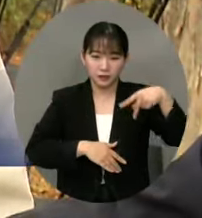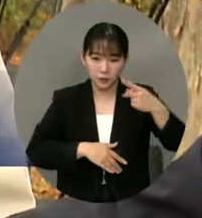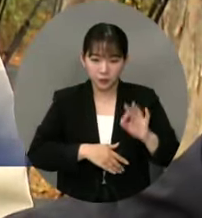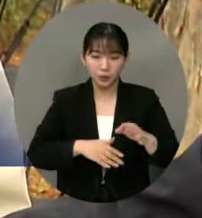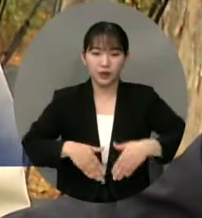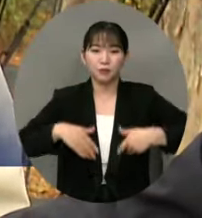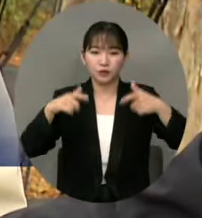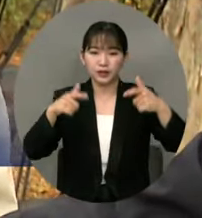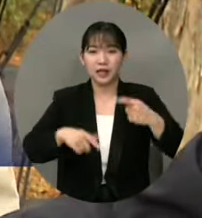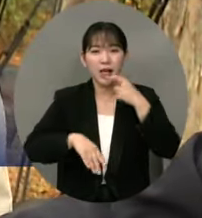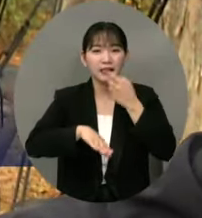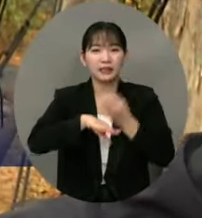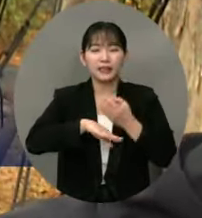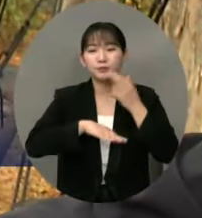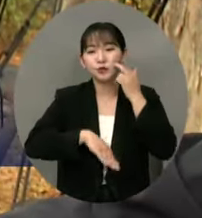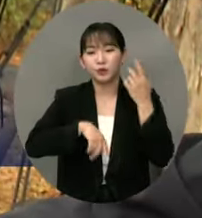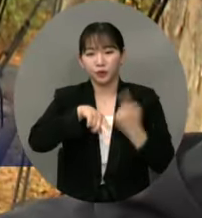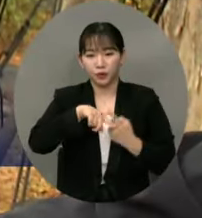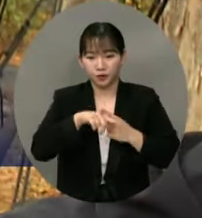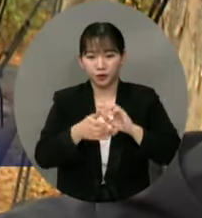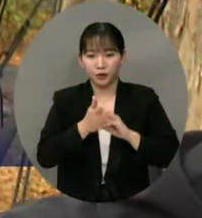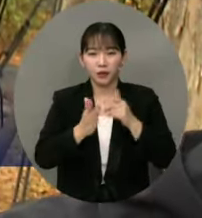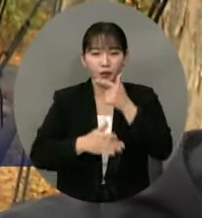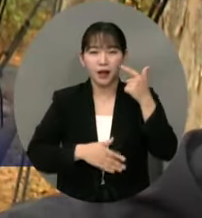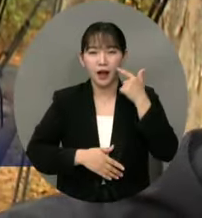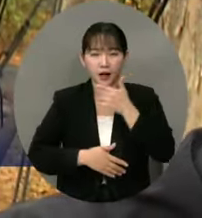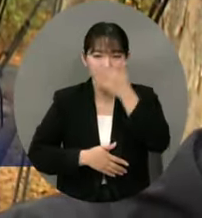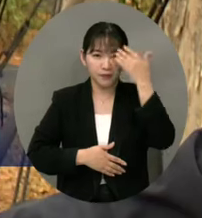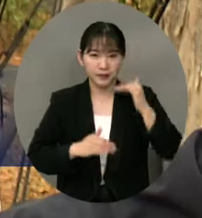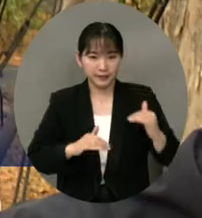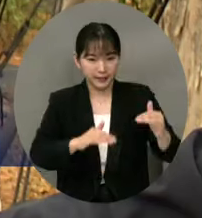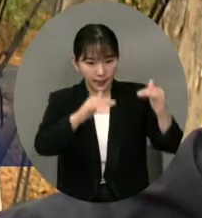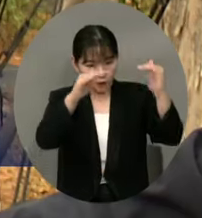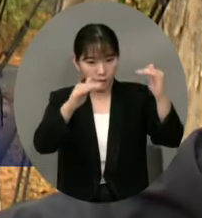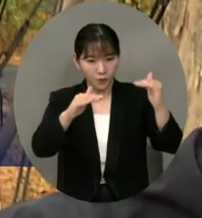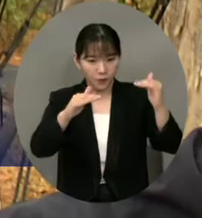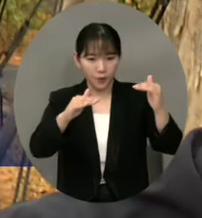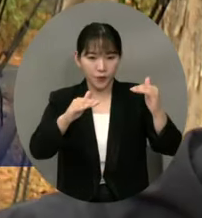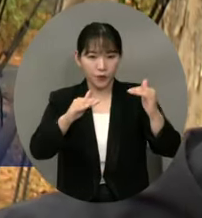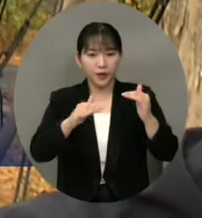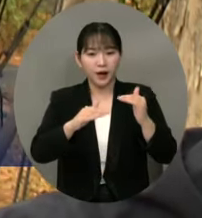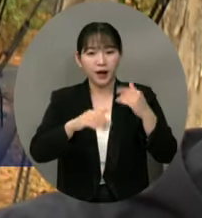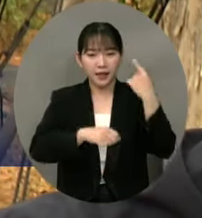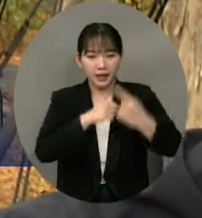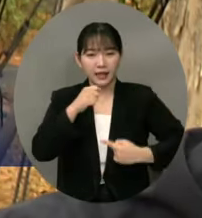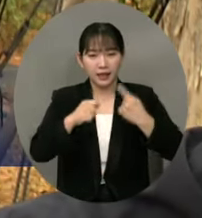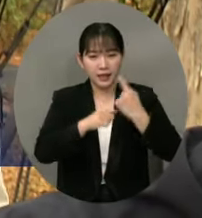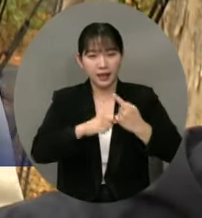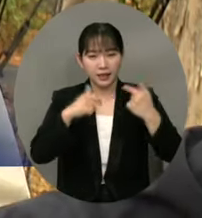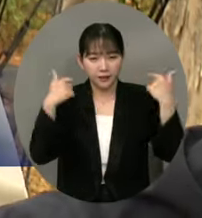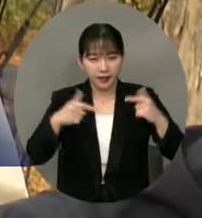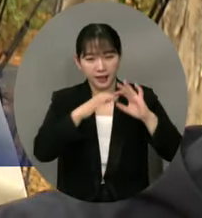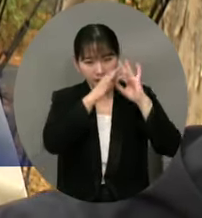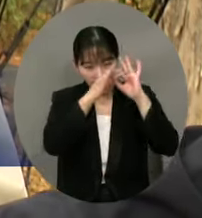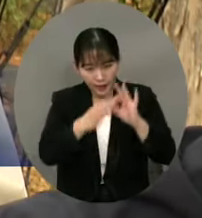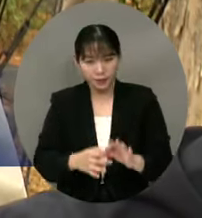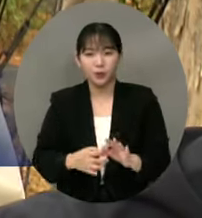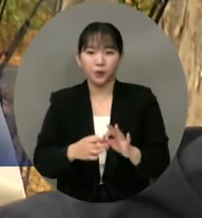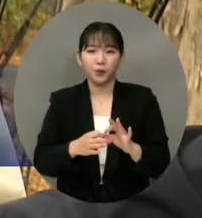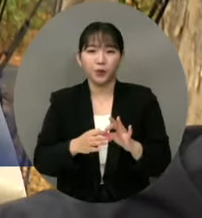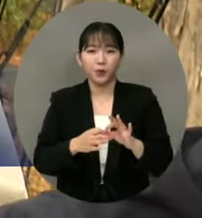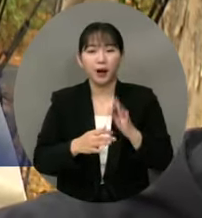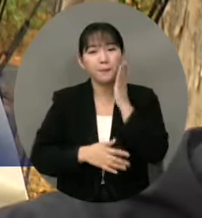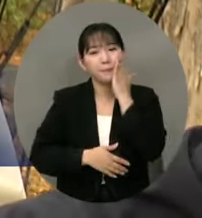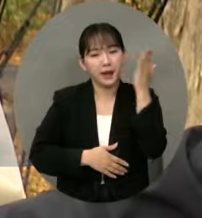남부지방의 금송이라고 할 만큼 수형이 아주 아름답게 자라고 그리고 이게 상록 침엽수인데 소나무처럼 늘 사계절